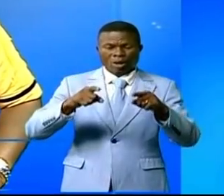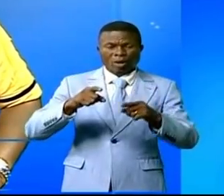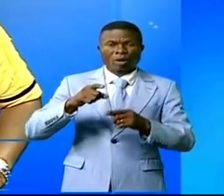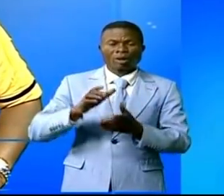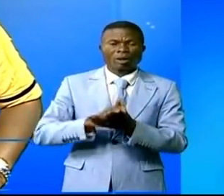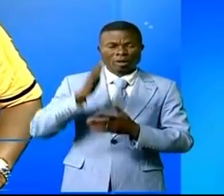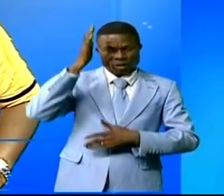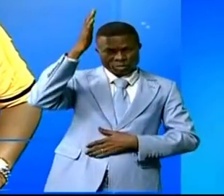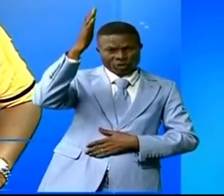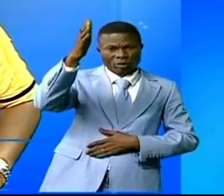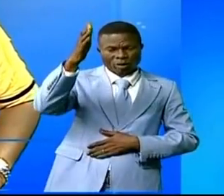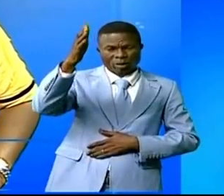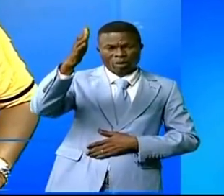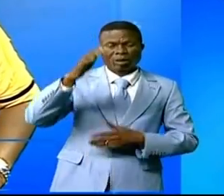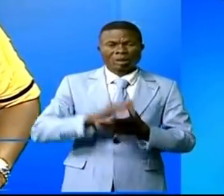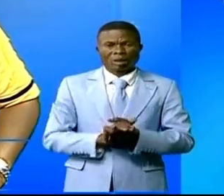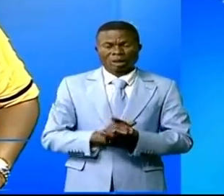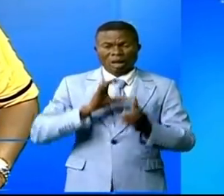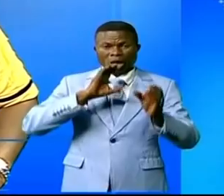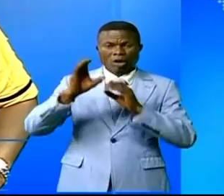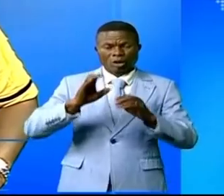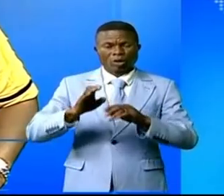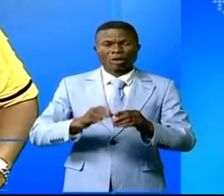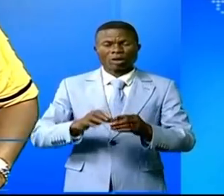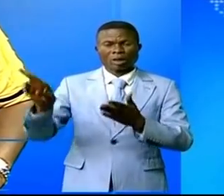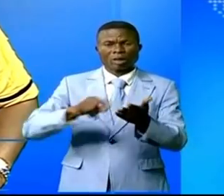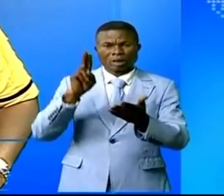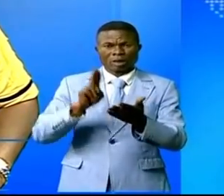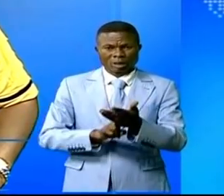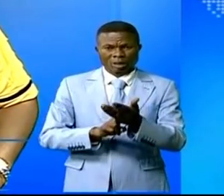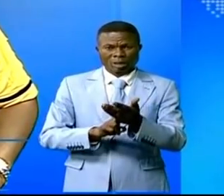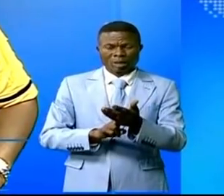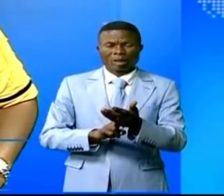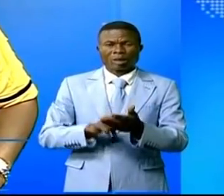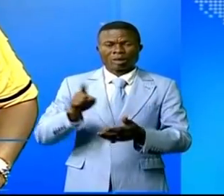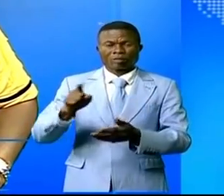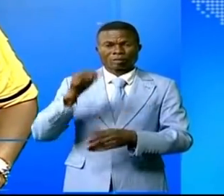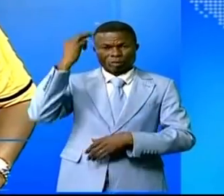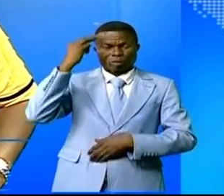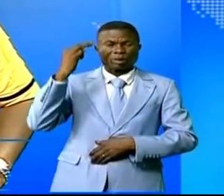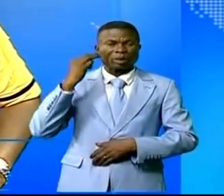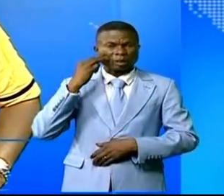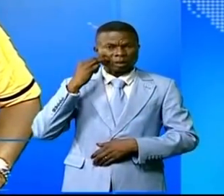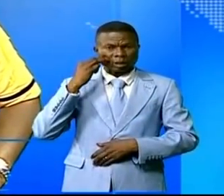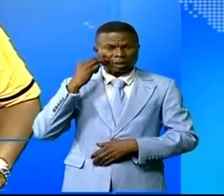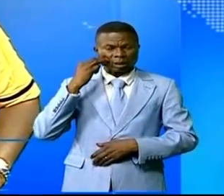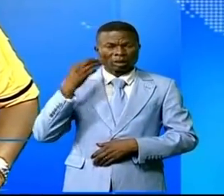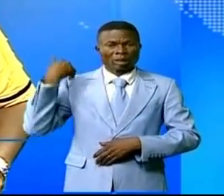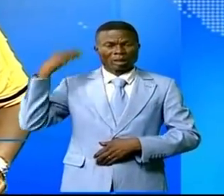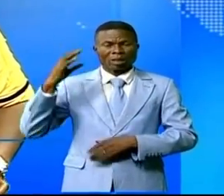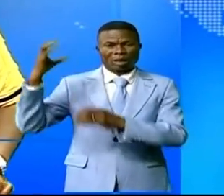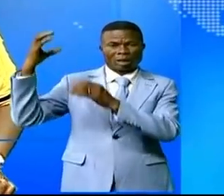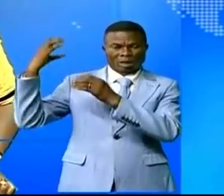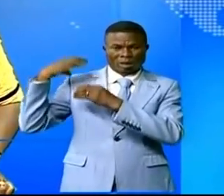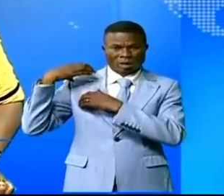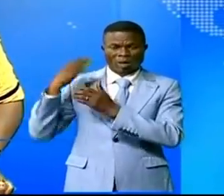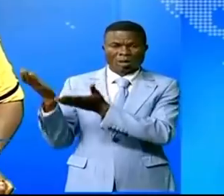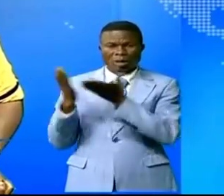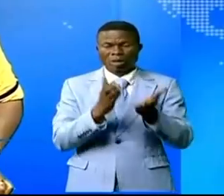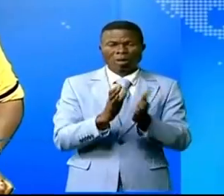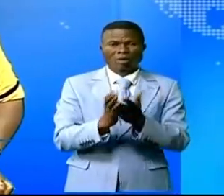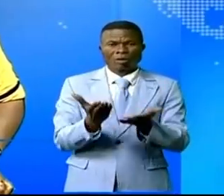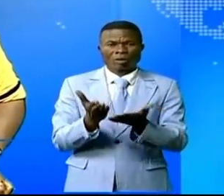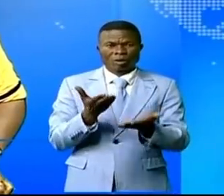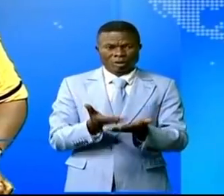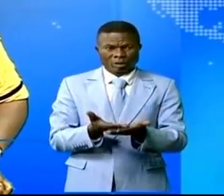communiqué ultérieurement. Ce communiqué est signé Adèle Kayinda, ministre d'État en charge du